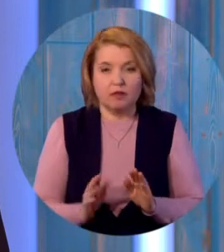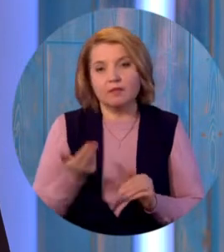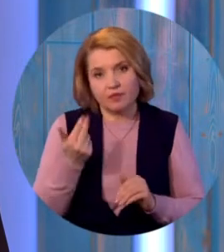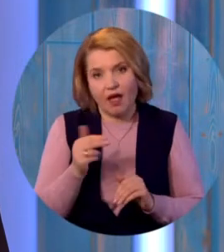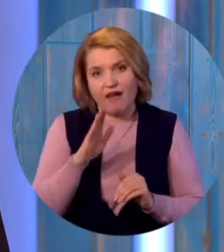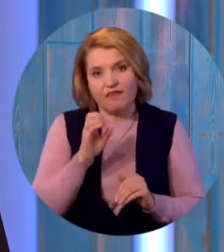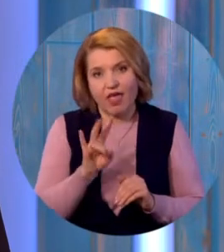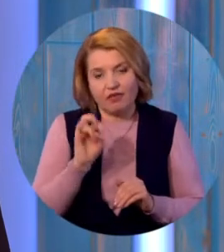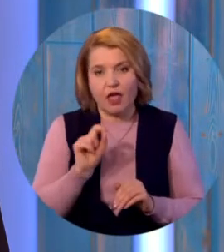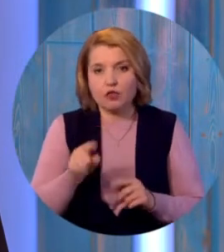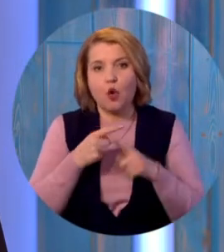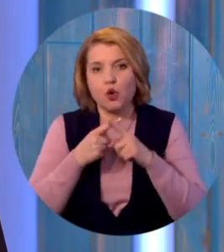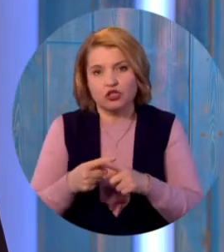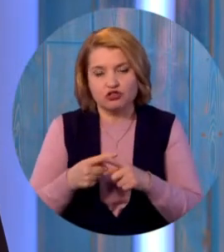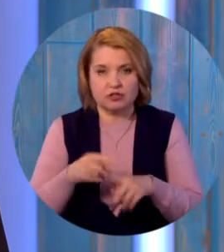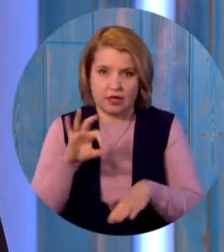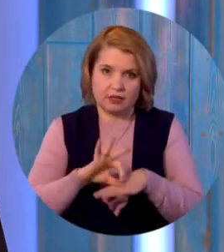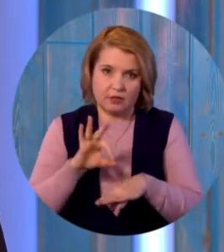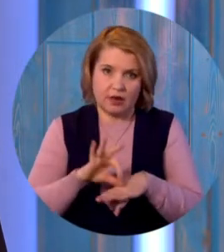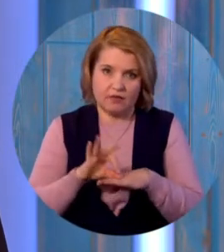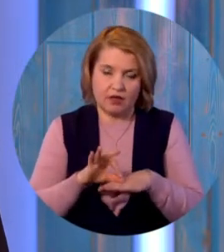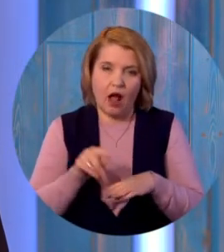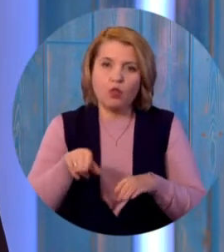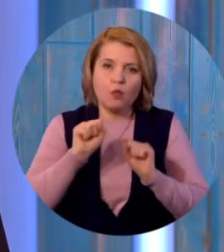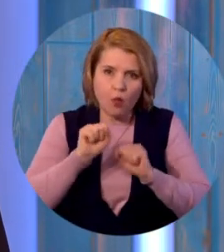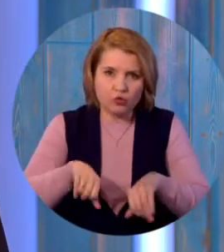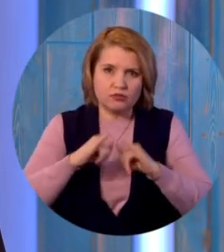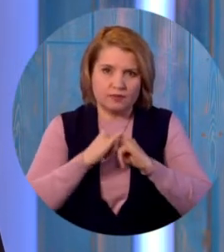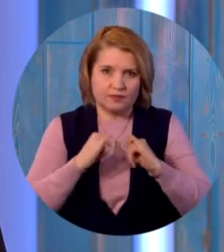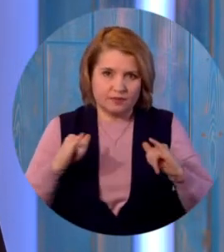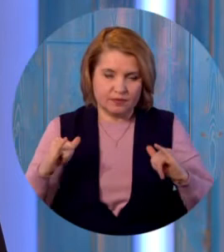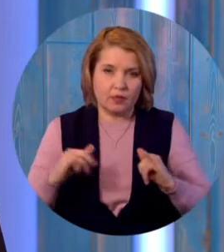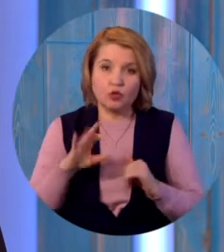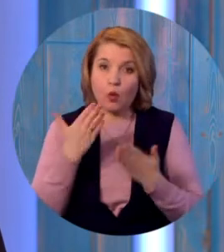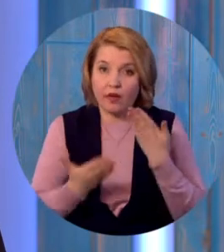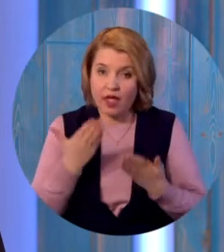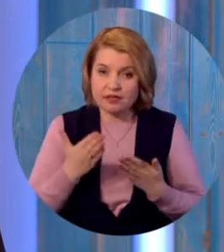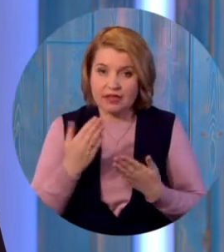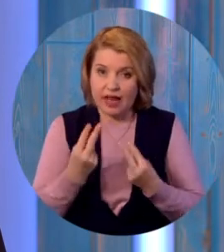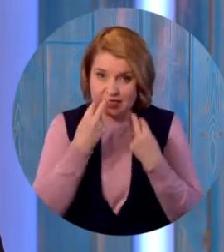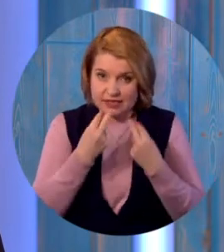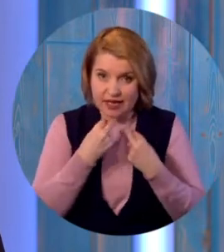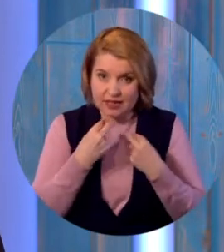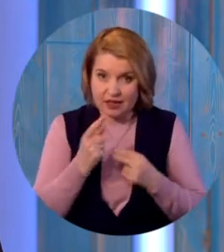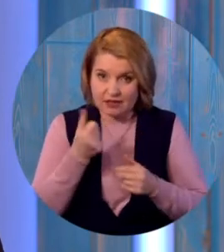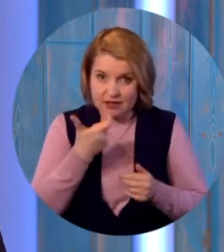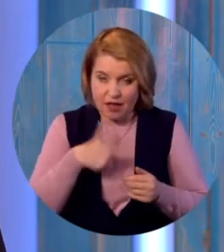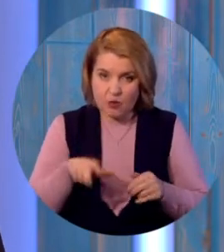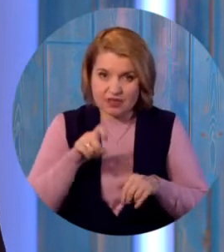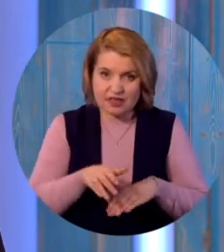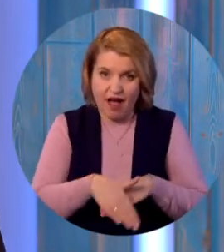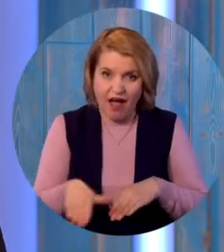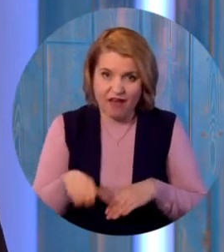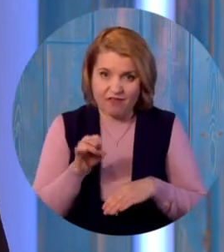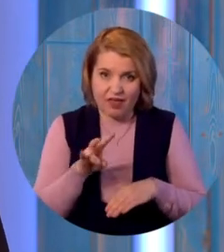хроническое заболевание, как любое другое заболевание, оно может прогрессировать. Но если за этим следить, то не обязательно, что это может